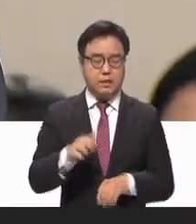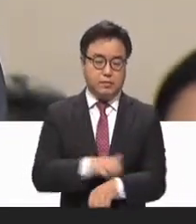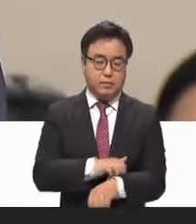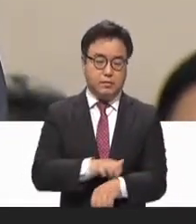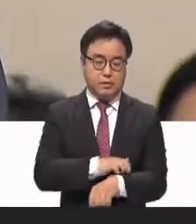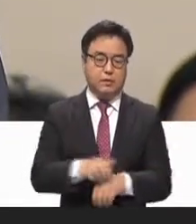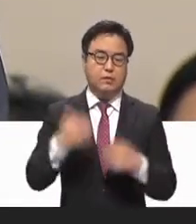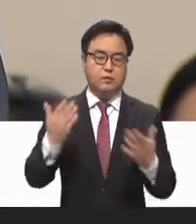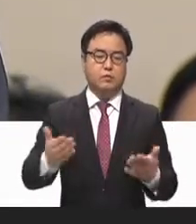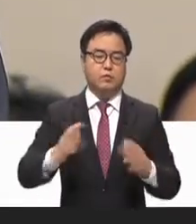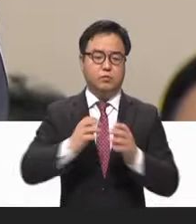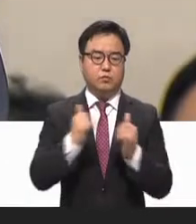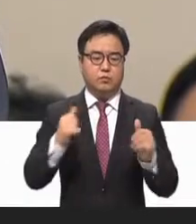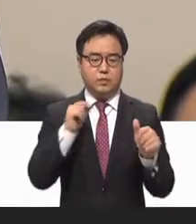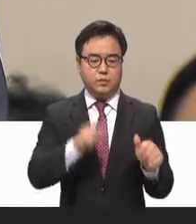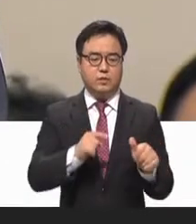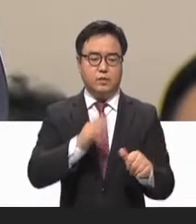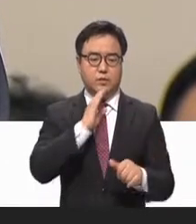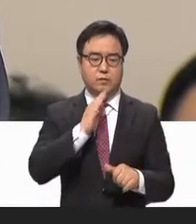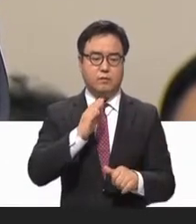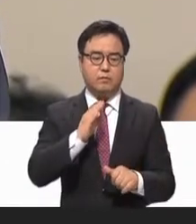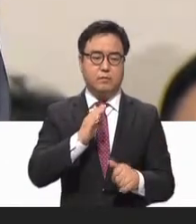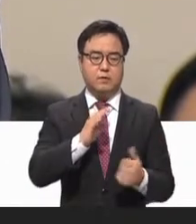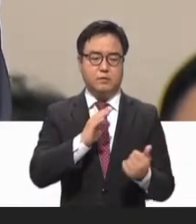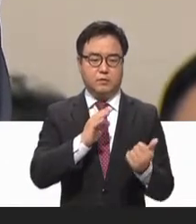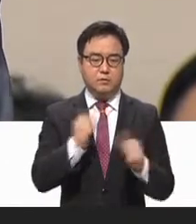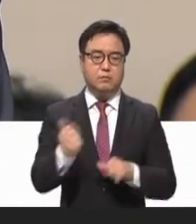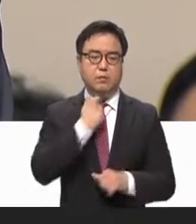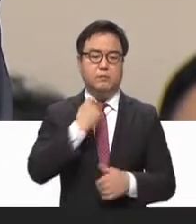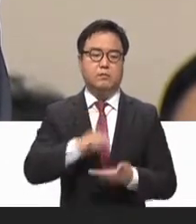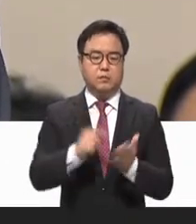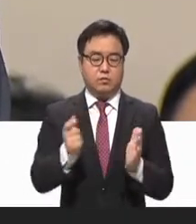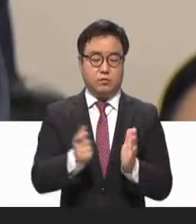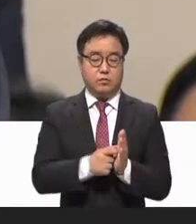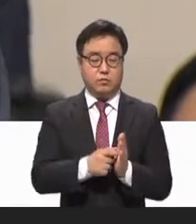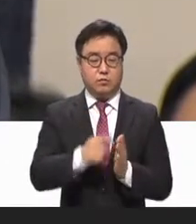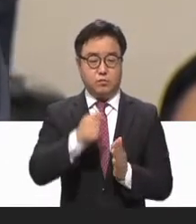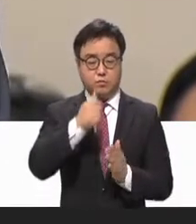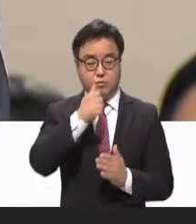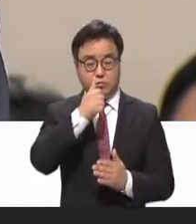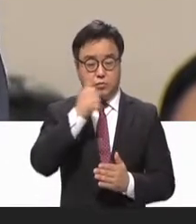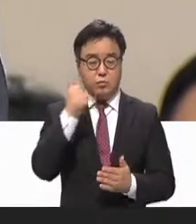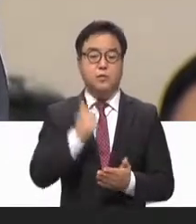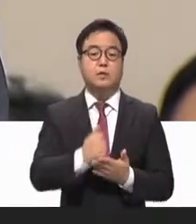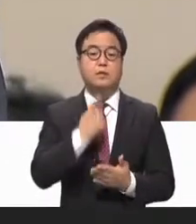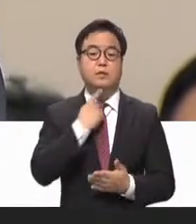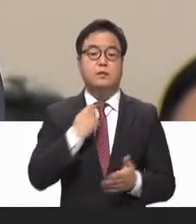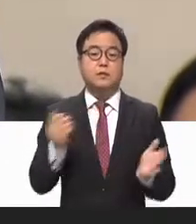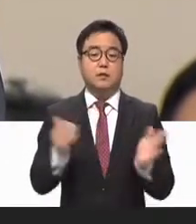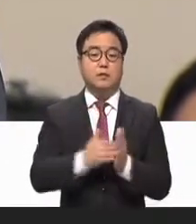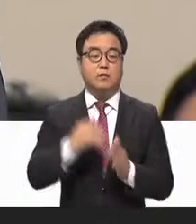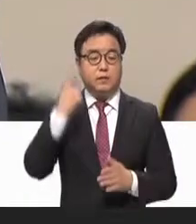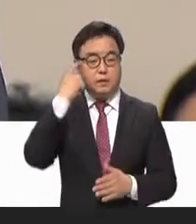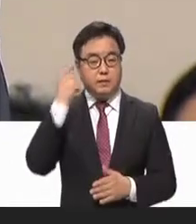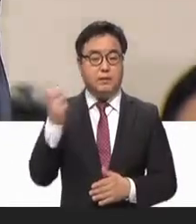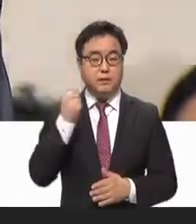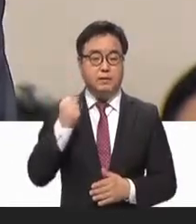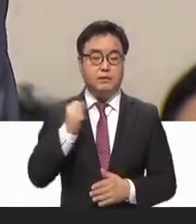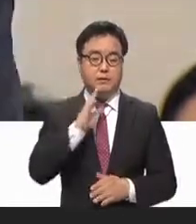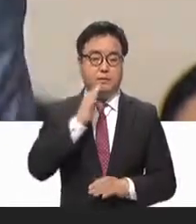국민들께도 정말 어 진짜 죽고 싶을 정도로 죄를 지었다고 생각합니다